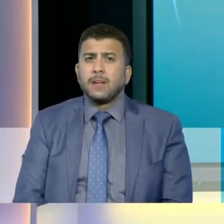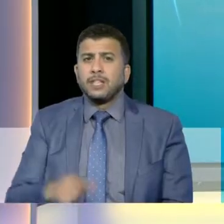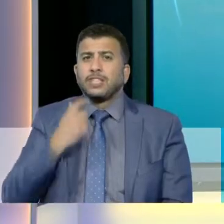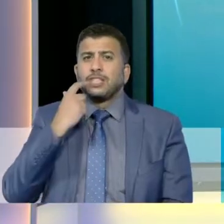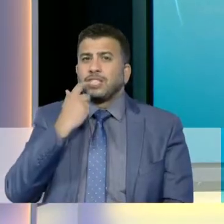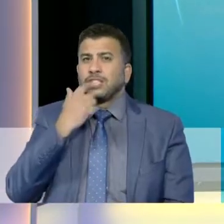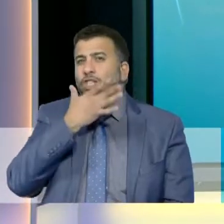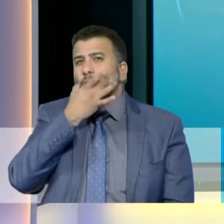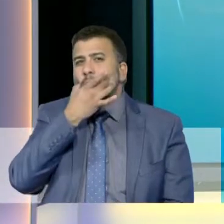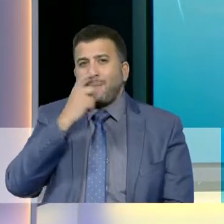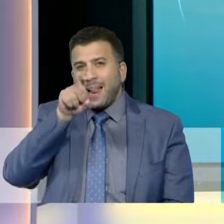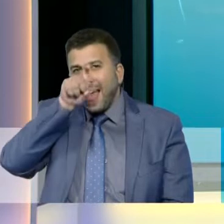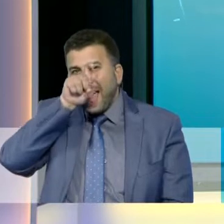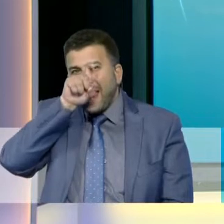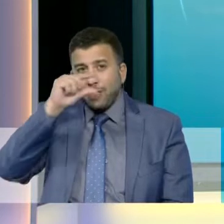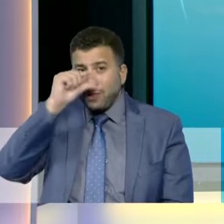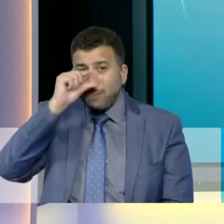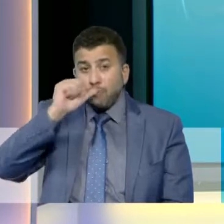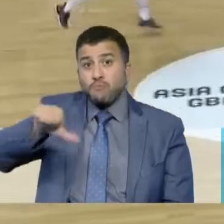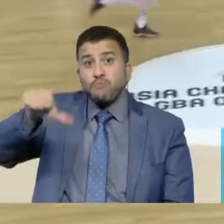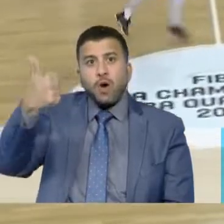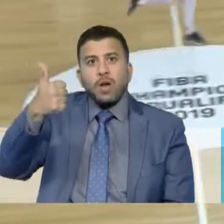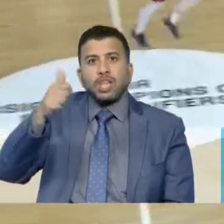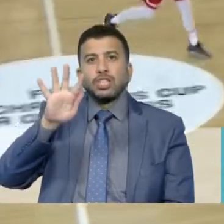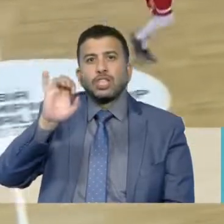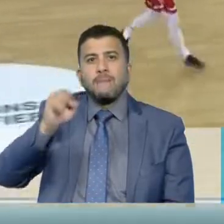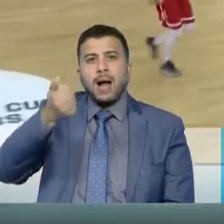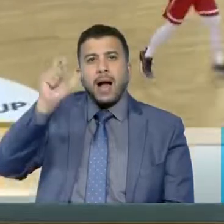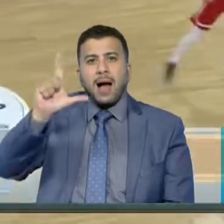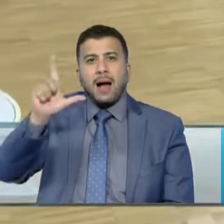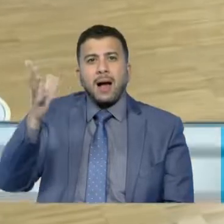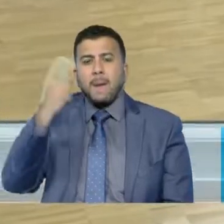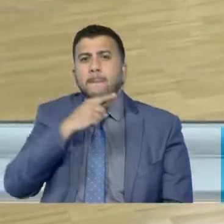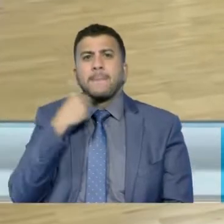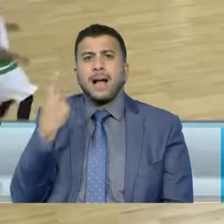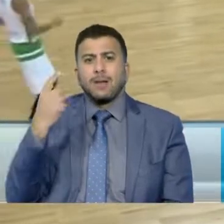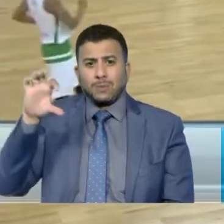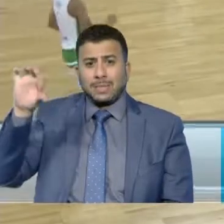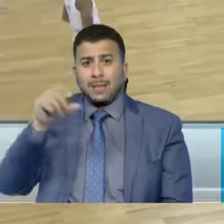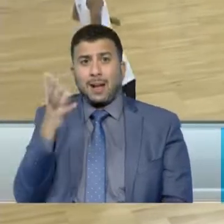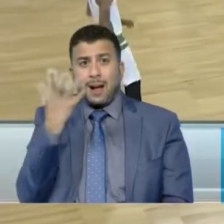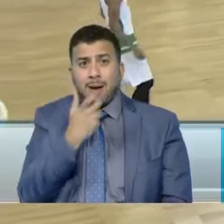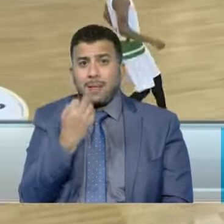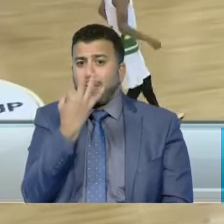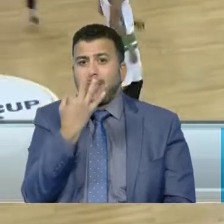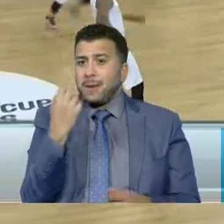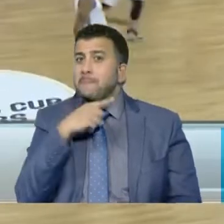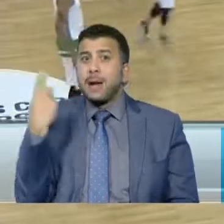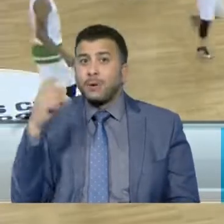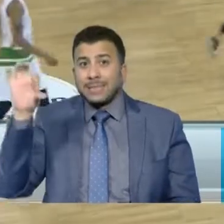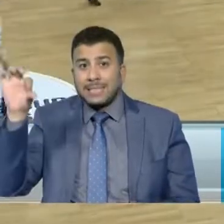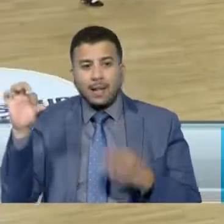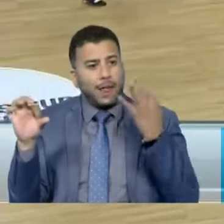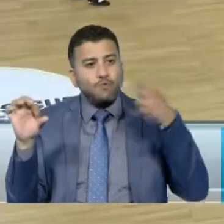حقق شباب الأهلي دبي فوزا عريضا على نظيره الشمال ب 190 نقاط مقابل 83 في الجولة